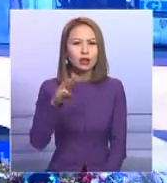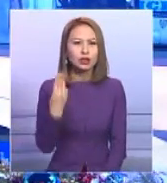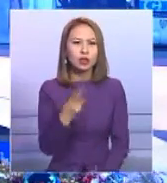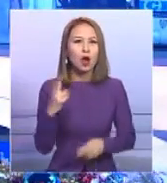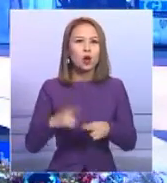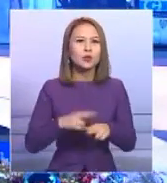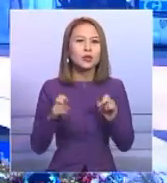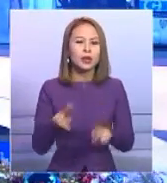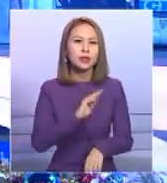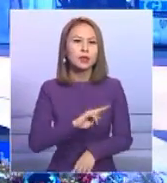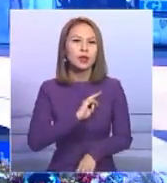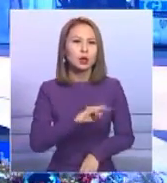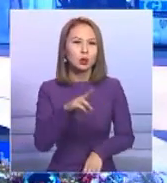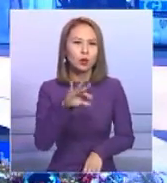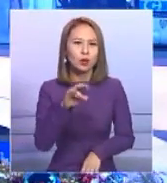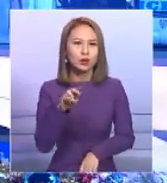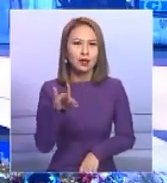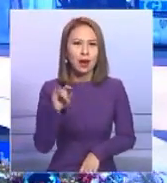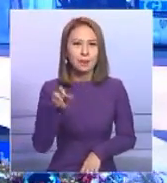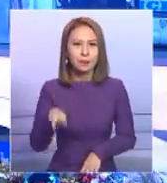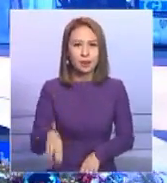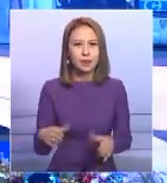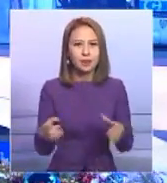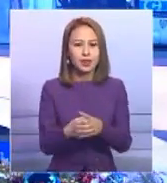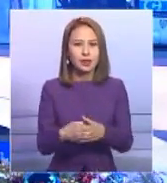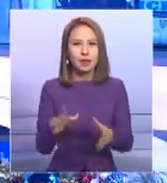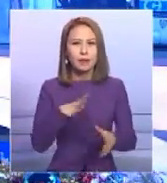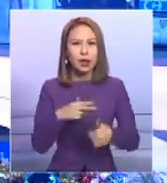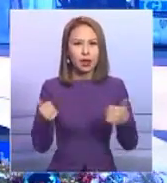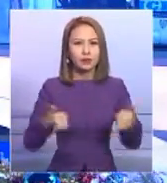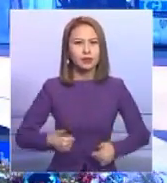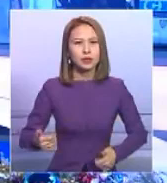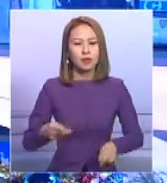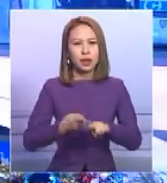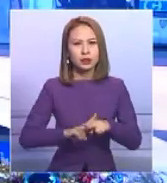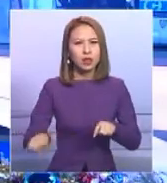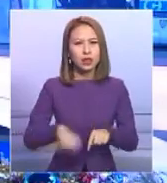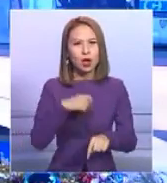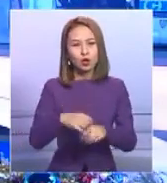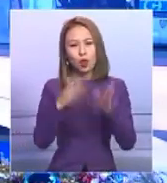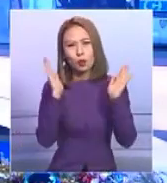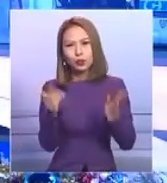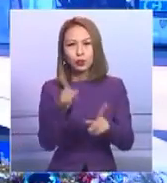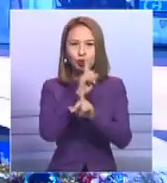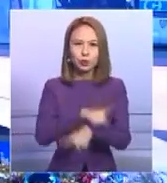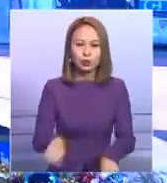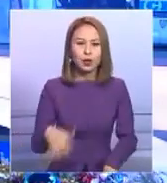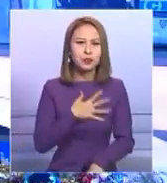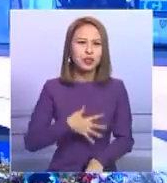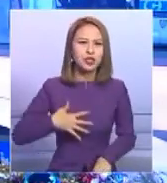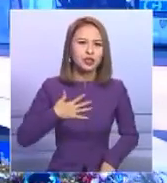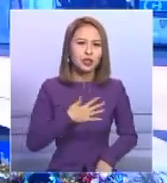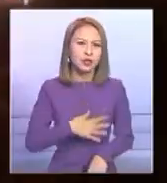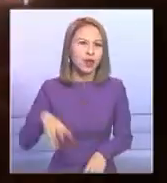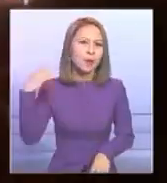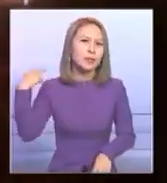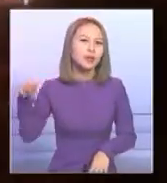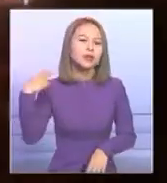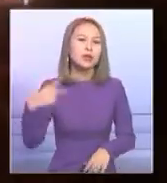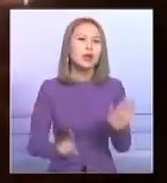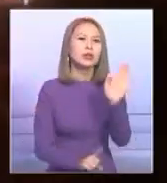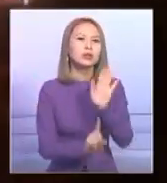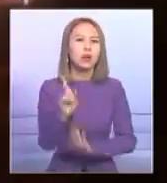Ақшта қауіпсіздік қызметі Дональд Трампты ұлықтау рәсімі кезінде жаппай тәртіпсіздік бола ма деп алаңдап отыр. Сондықтан жаңа